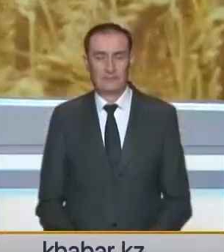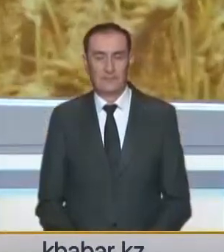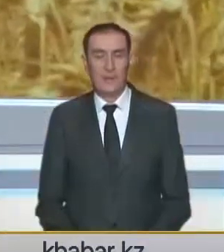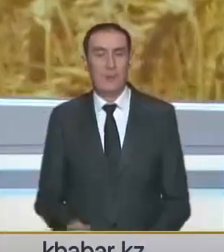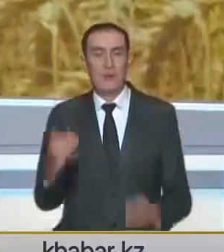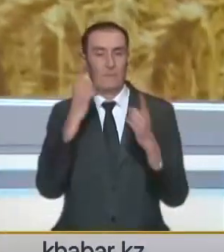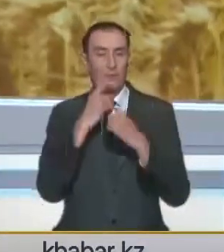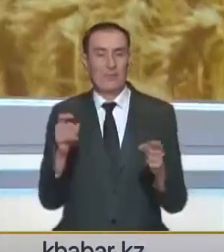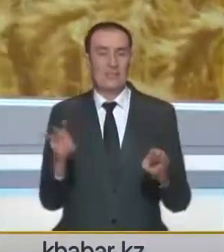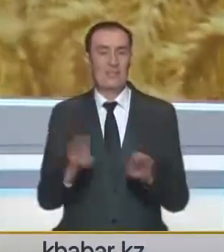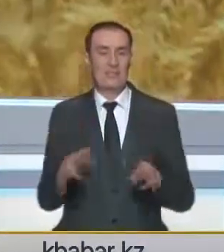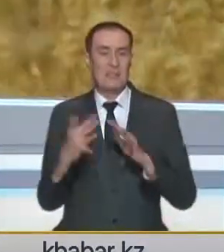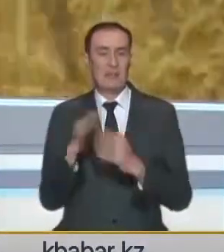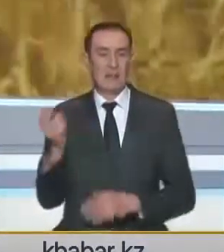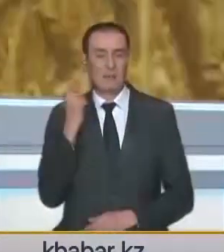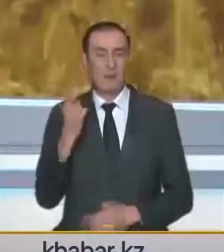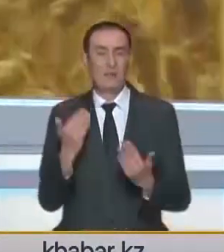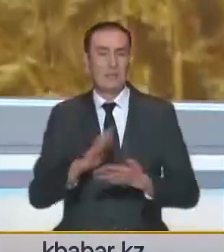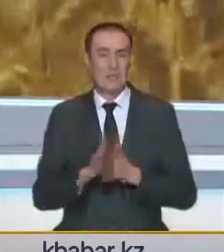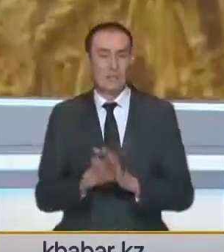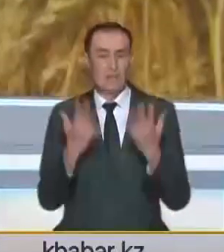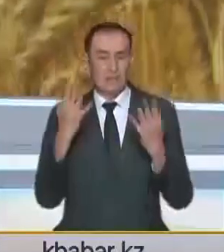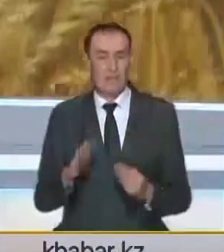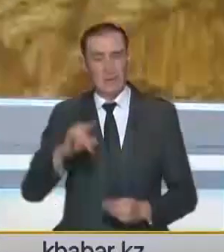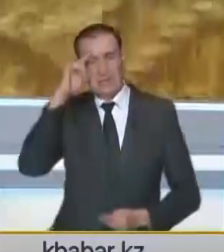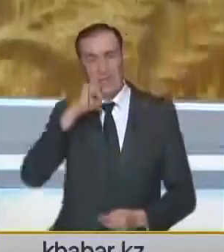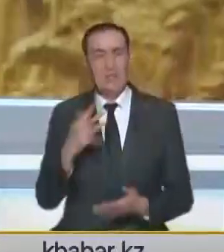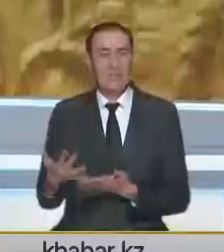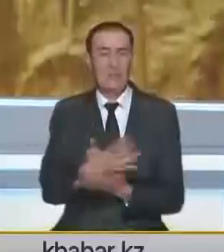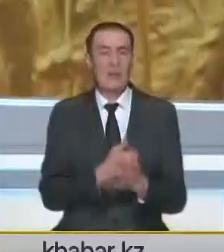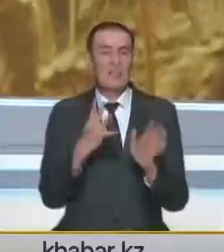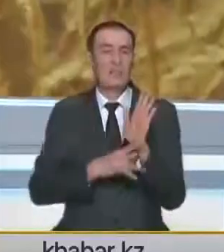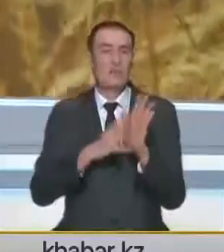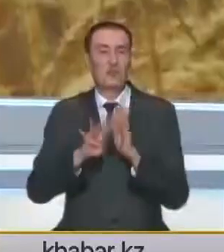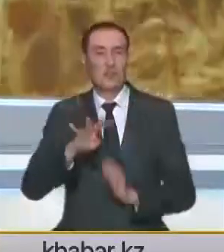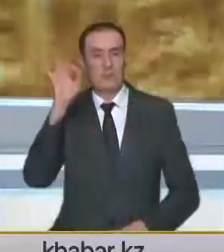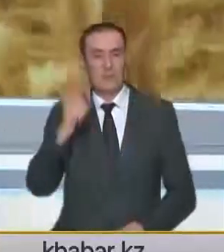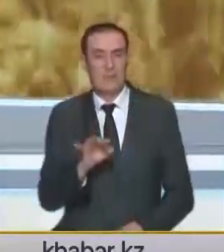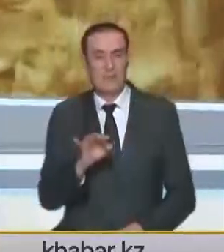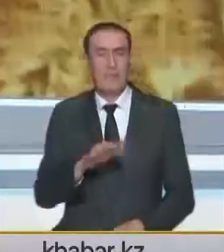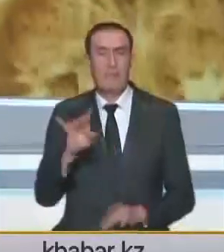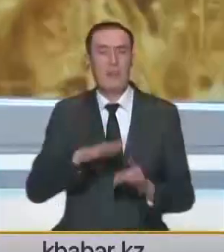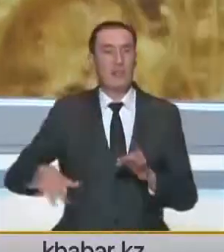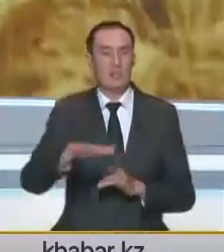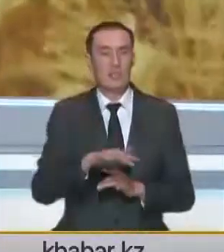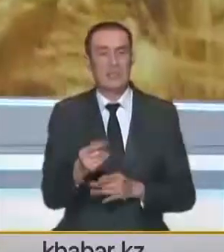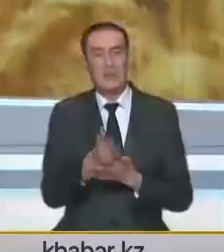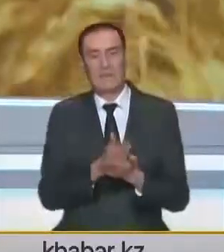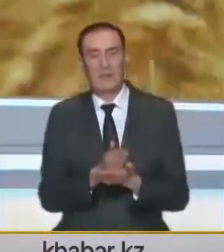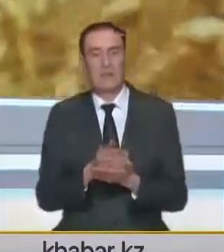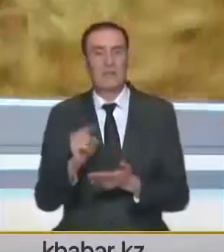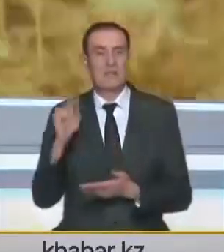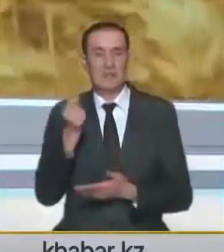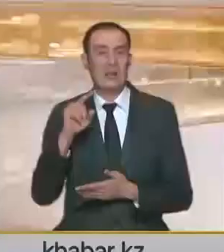Вот согласно информации Минсельхоза, по состоянию на сегодняшний день, 7 октября, в Казахстане убрано 94% всех